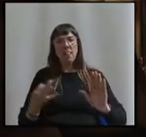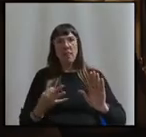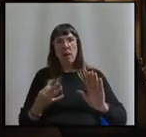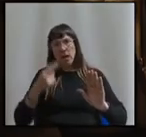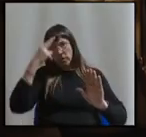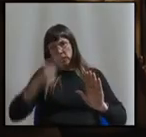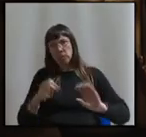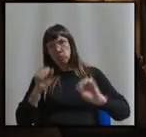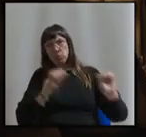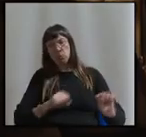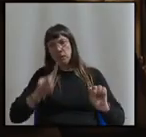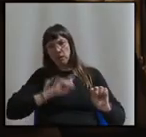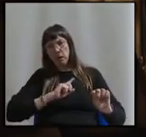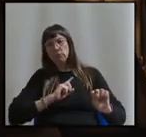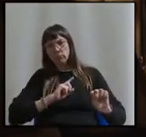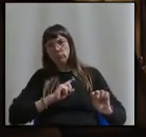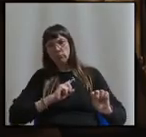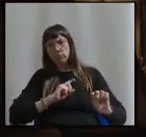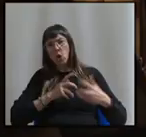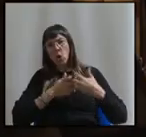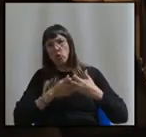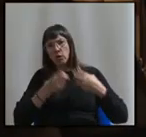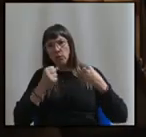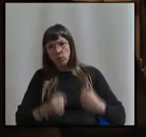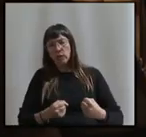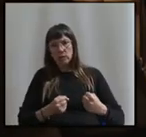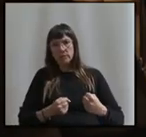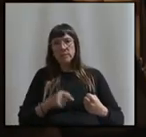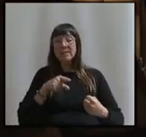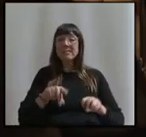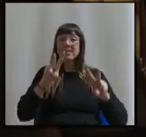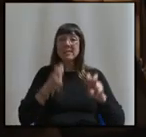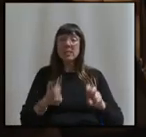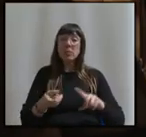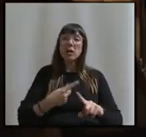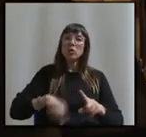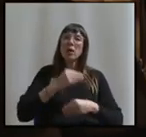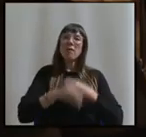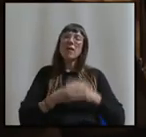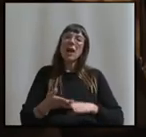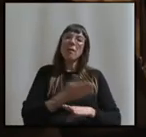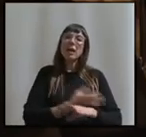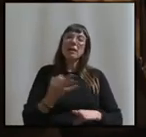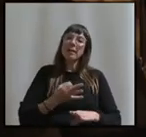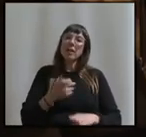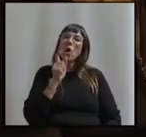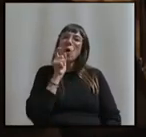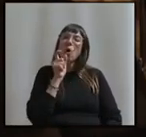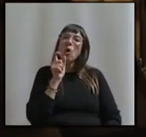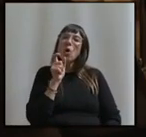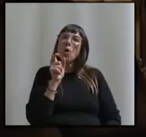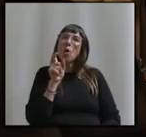jugar fort. Malgrat que això potser ho havíem d'haver fet abans, ja que mentrestant, i sap greu dir-ho i ho diem amb la boca petita, no hem